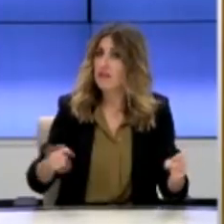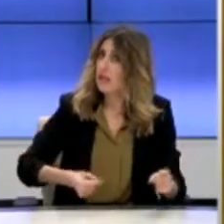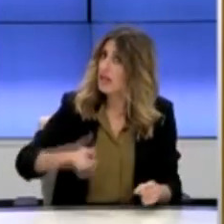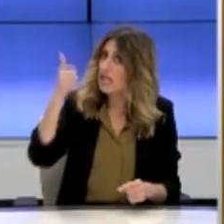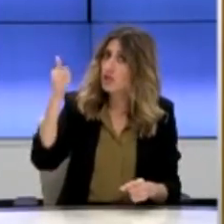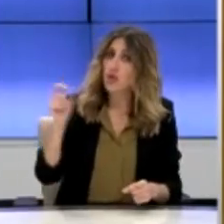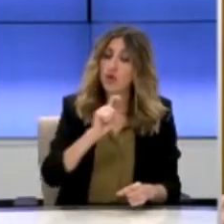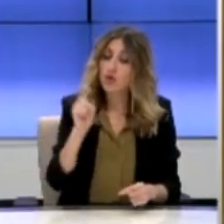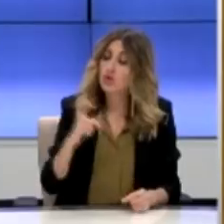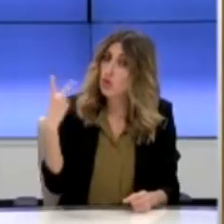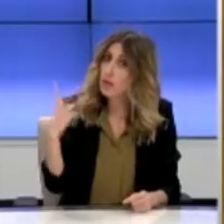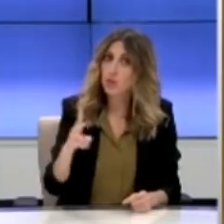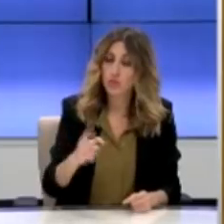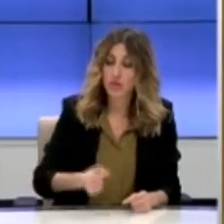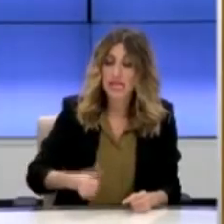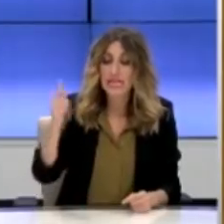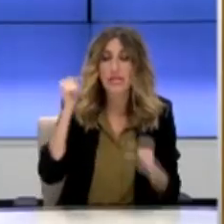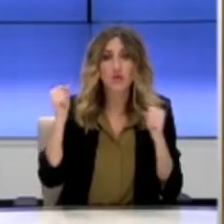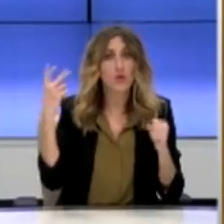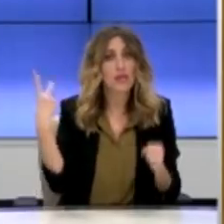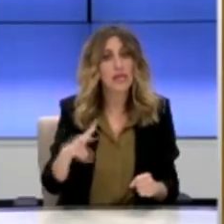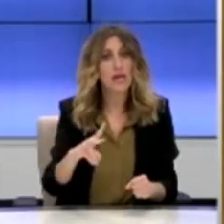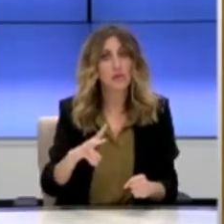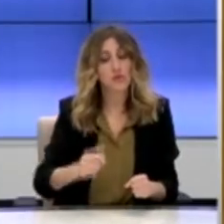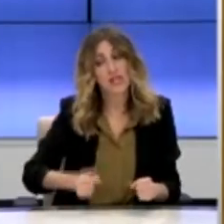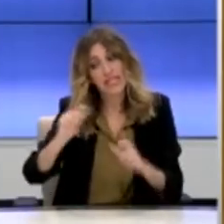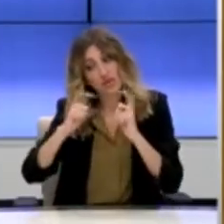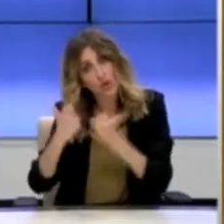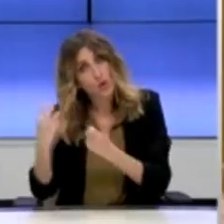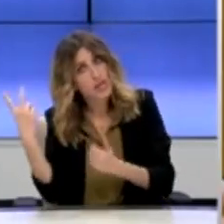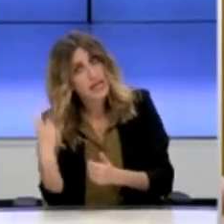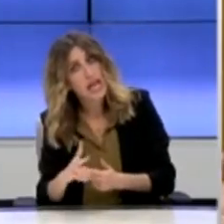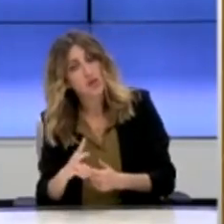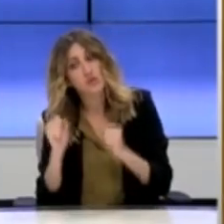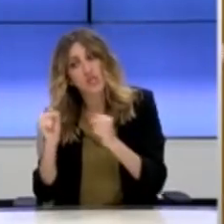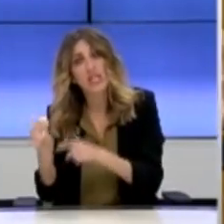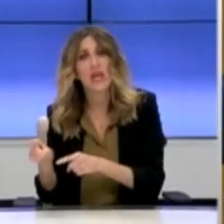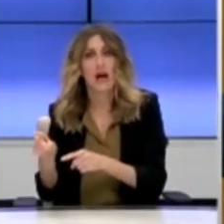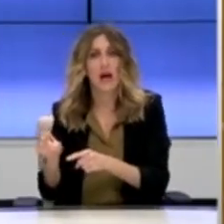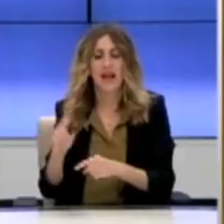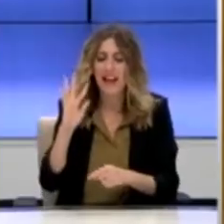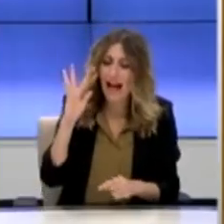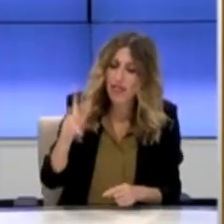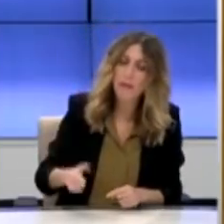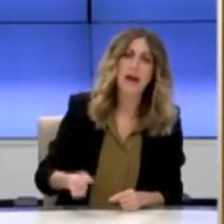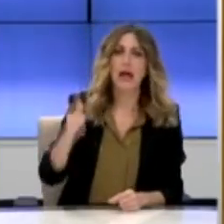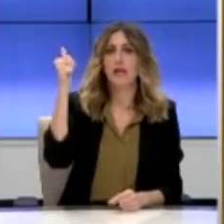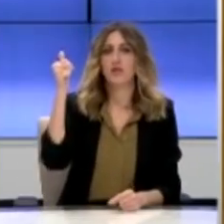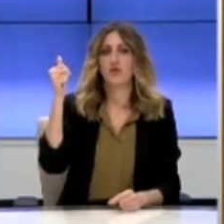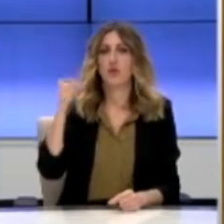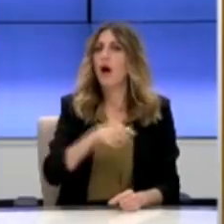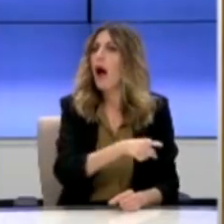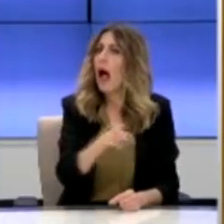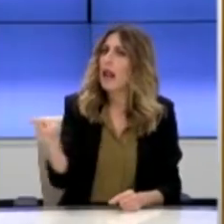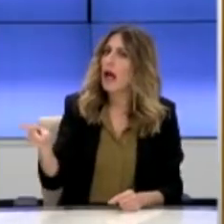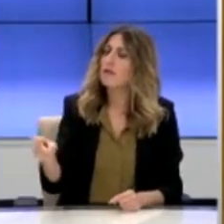τη ζωή τους καθώς φυσικά και των οικογενειών τους καθημερινά. Δεσμευτείτε επιτέλους τουλάχιστον σε αυτό σήμερα, μετά από